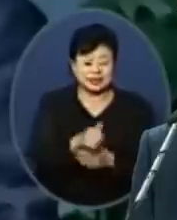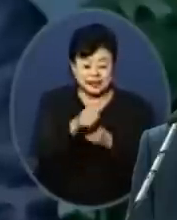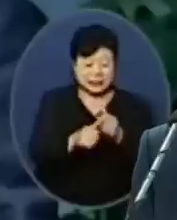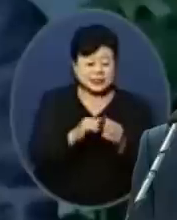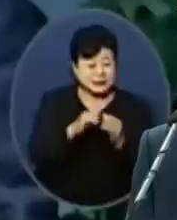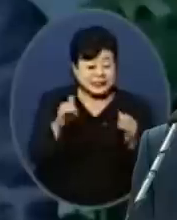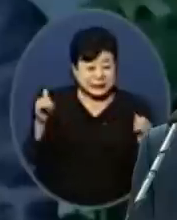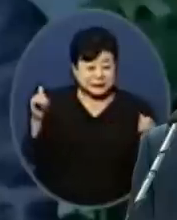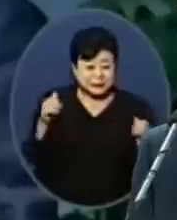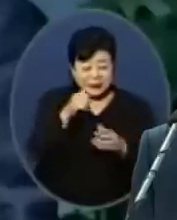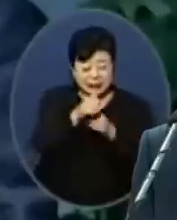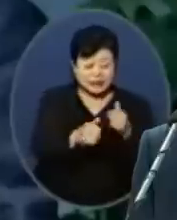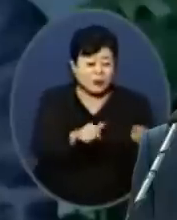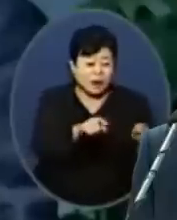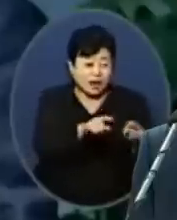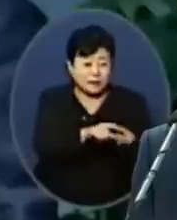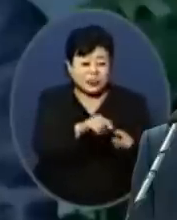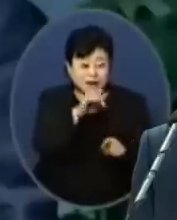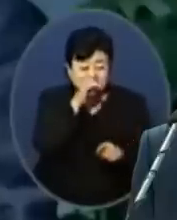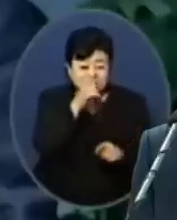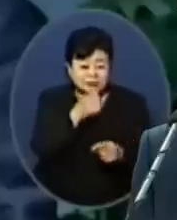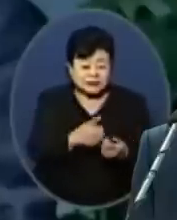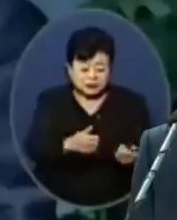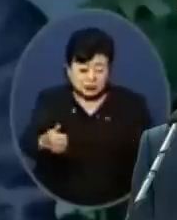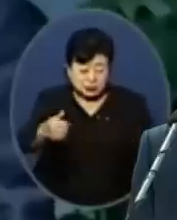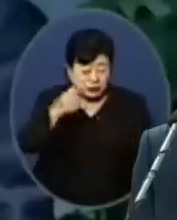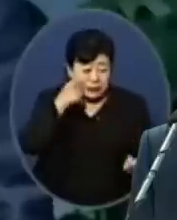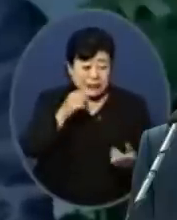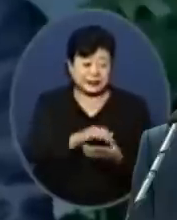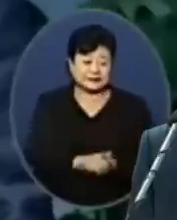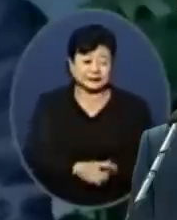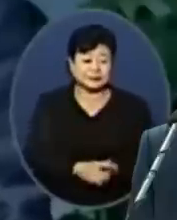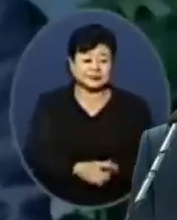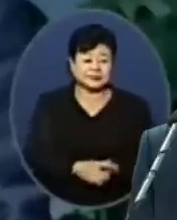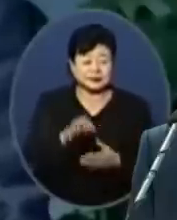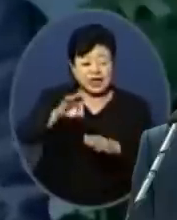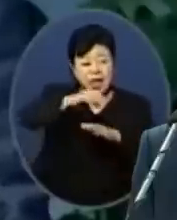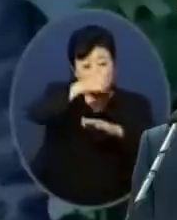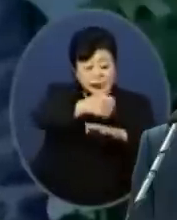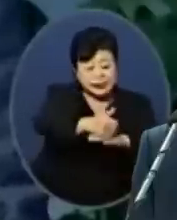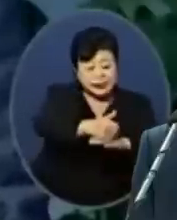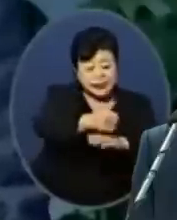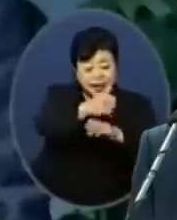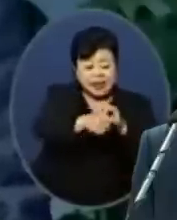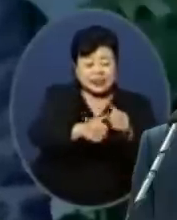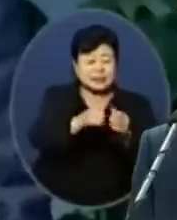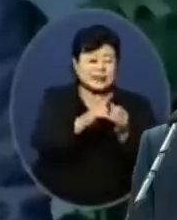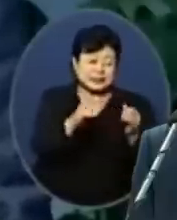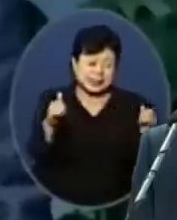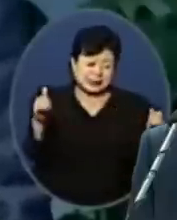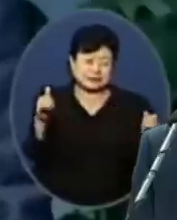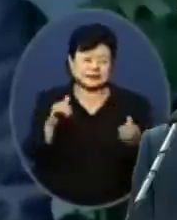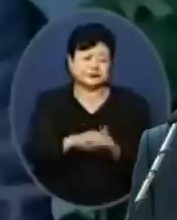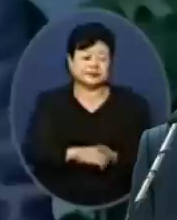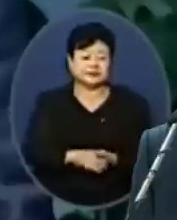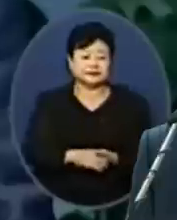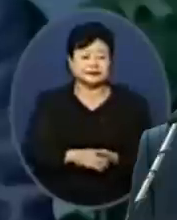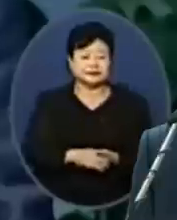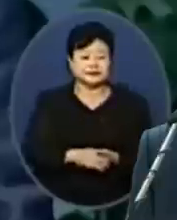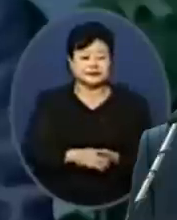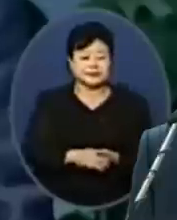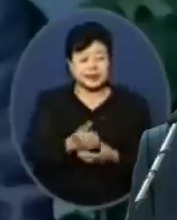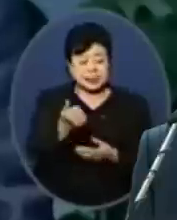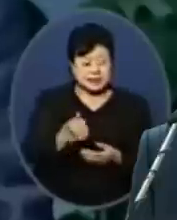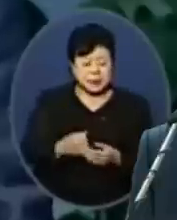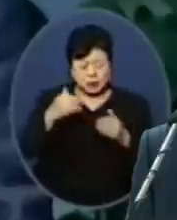하나님의 사람은 하나님과 함께 있지 떨어져 있을 수 없지 않습니까? 다윗은 하나님의 사람으로서